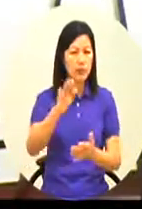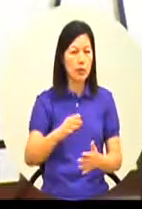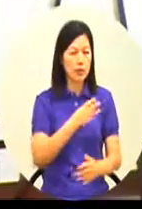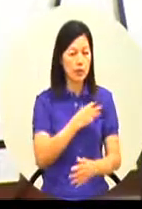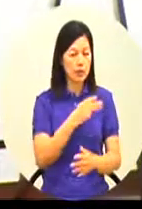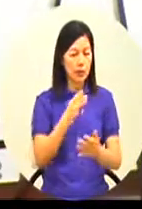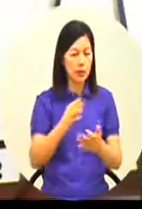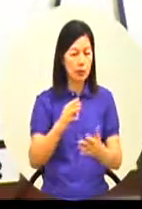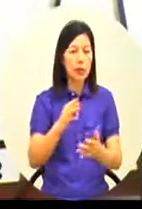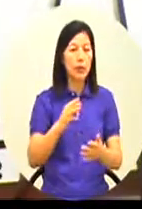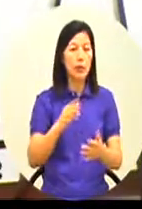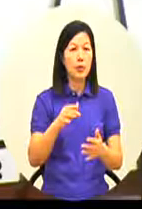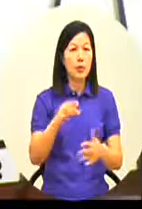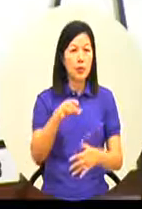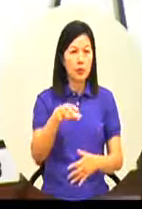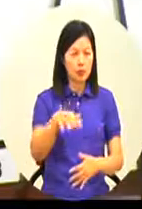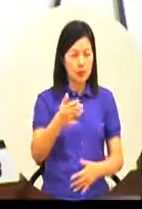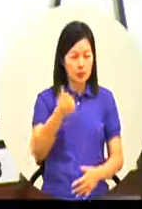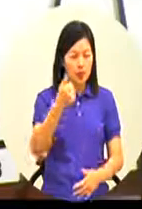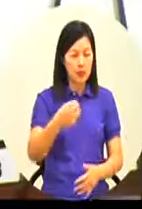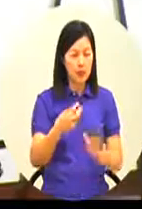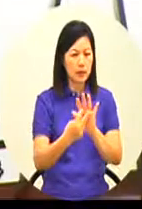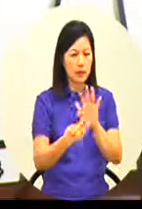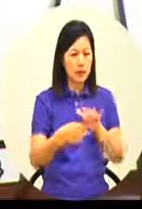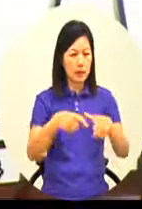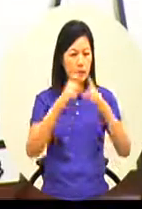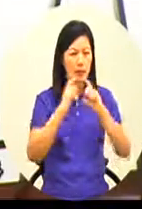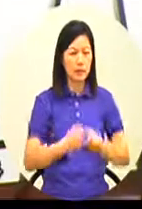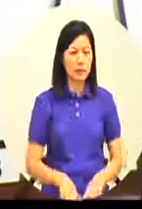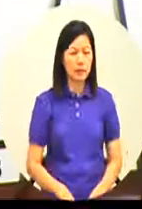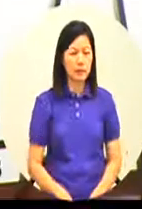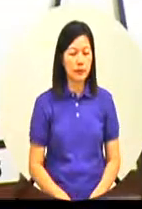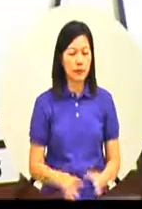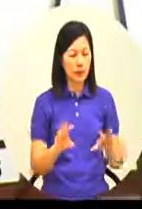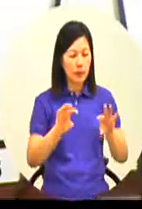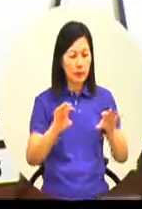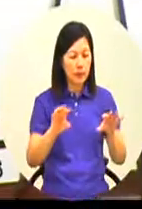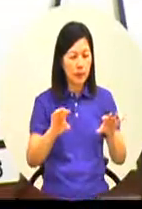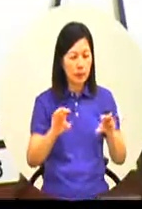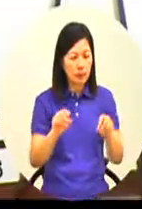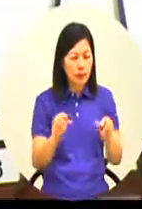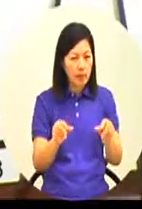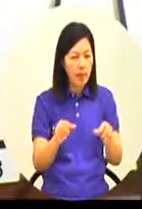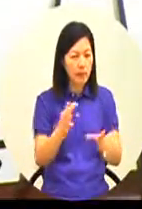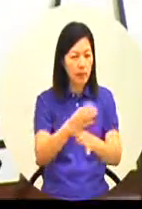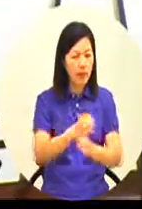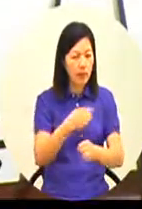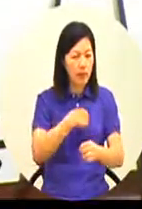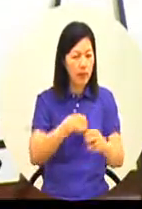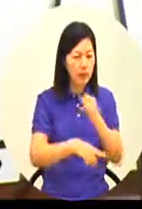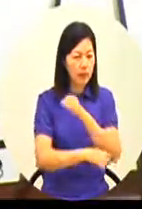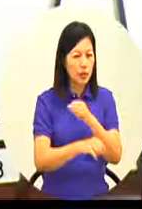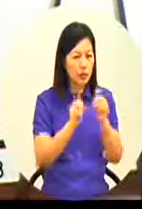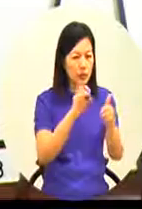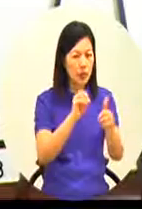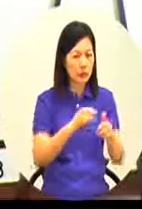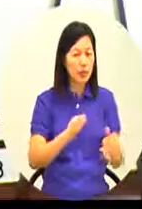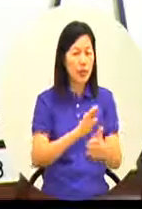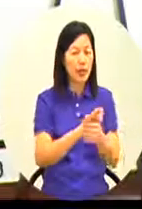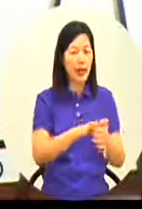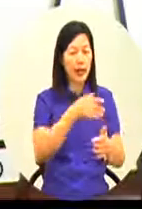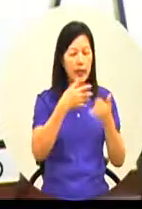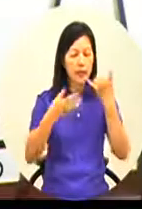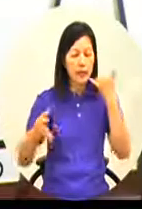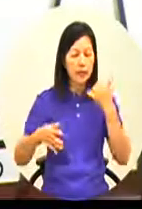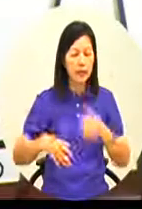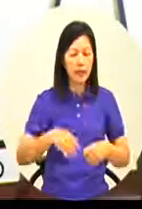应。那天节目的最后其实我讲了三个地方，一个是爱河旁边的凤凰木，那另外一